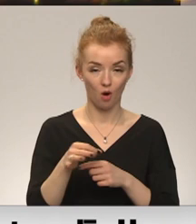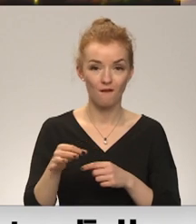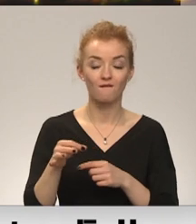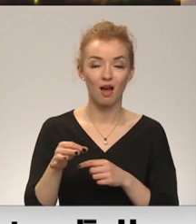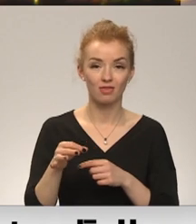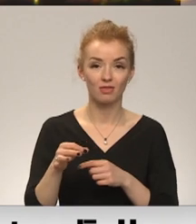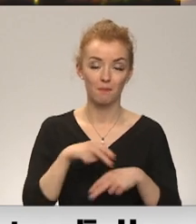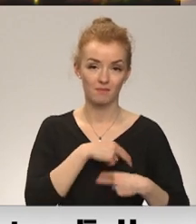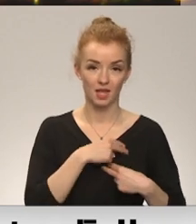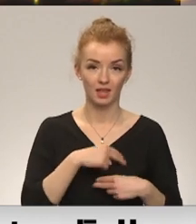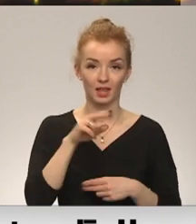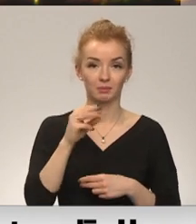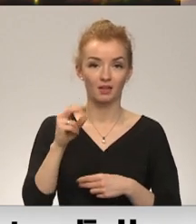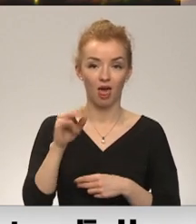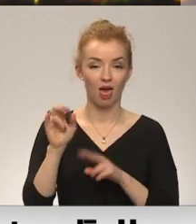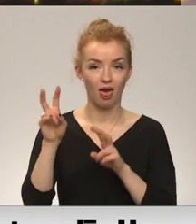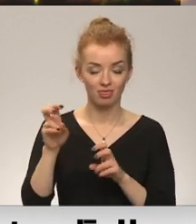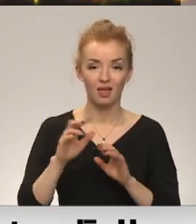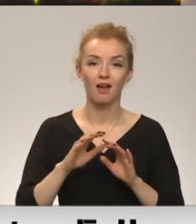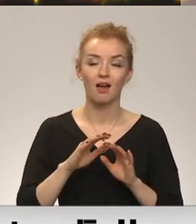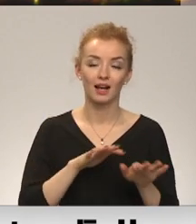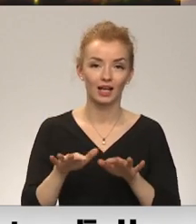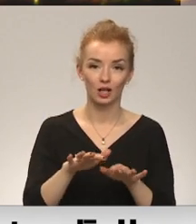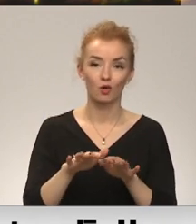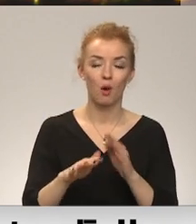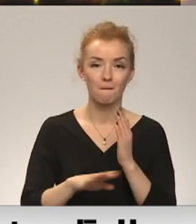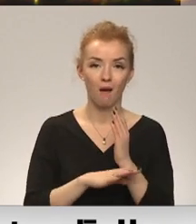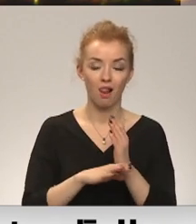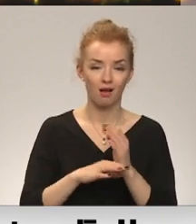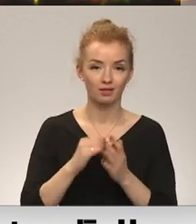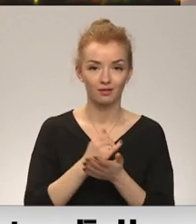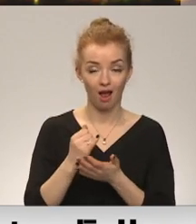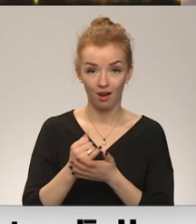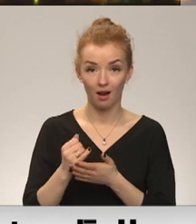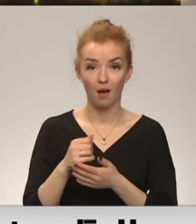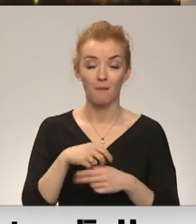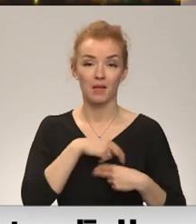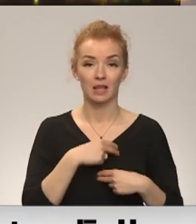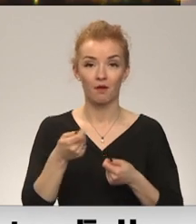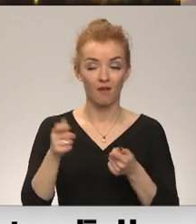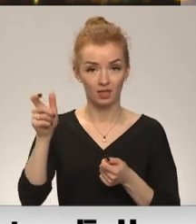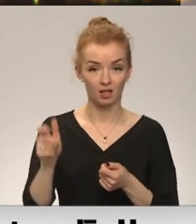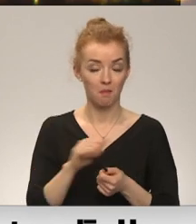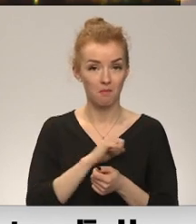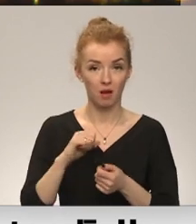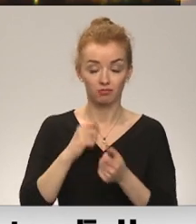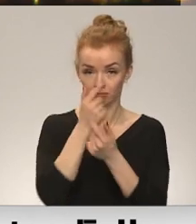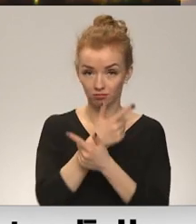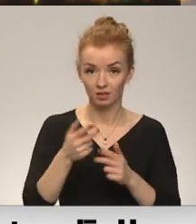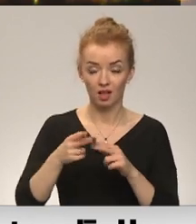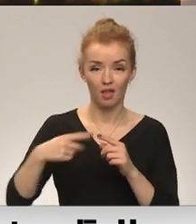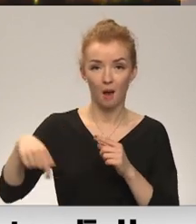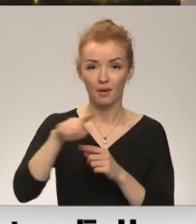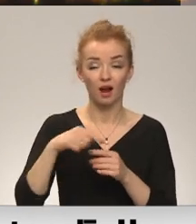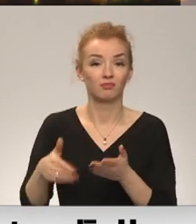nogales biedrība Dimzēna rīko malkas talkas. Biedrības vadītājs pats piedzīvojis nelaimi un saņēmis atbalstu no apkārtnes māju